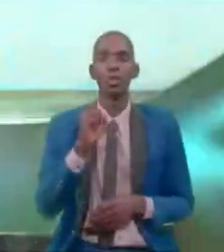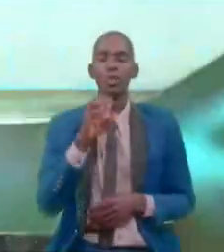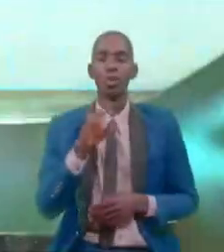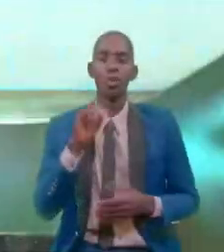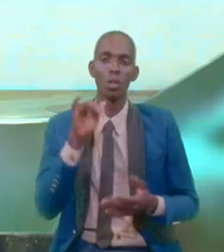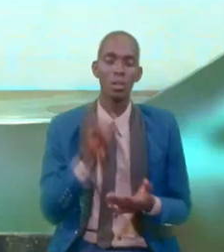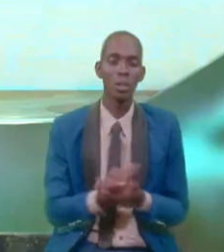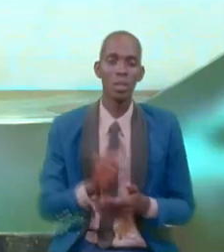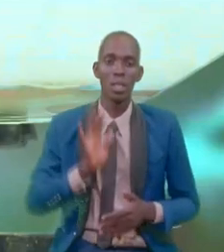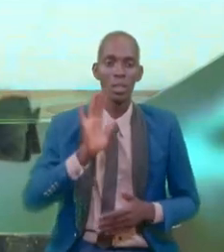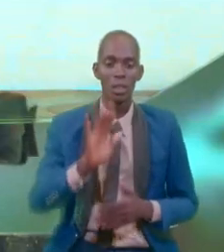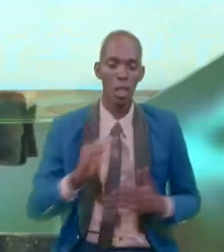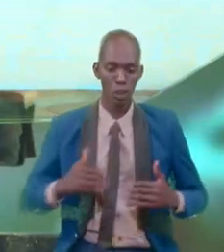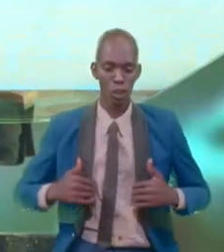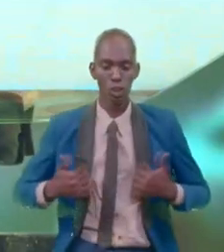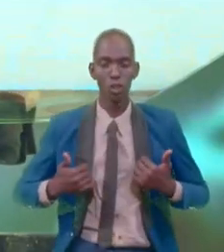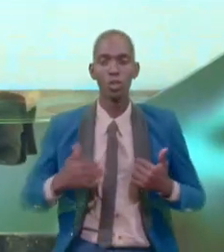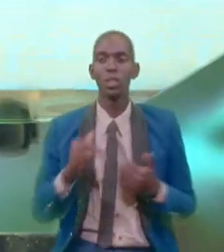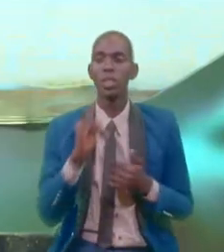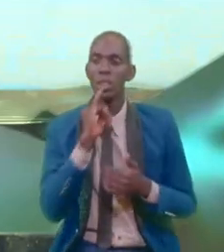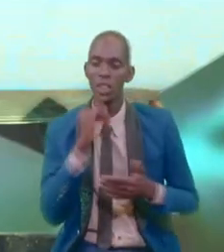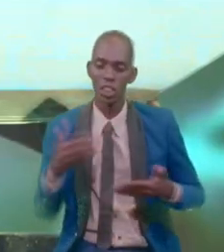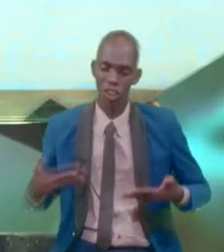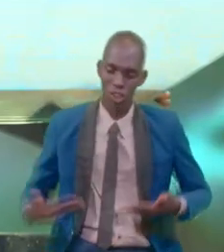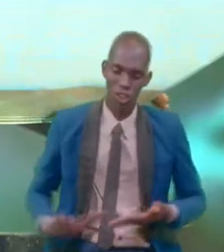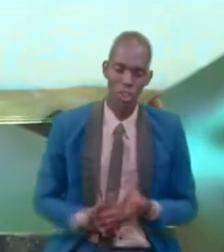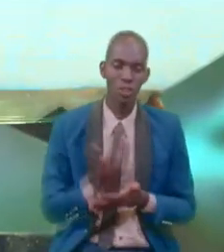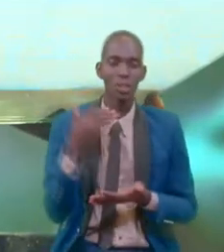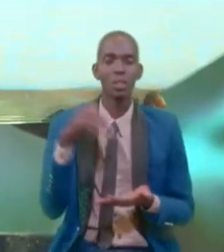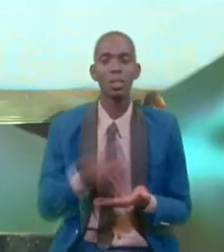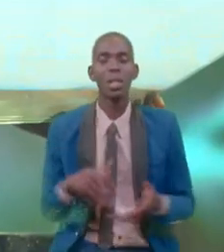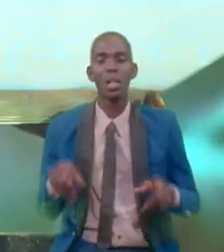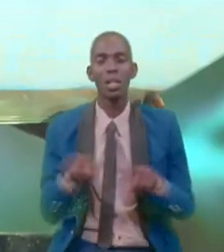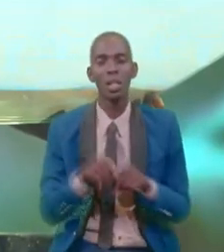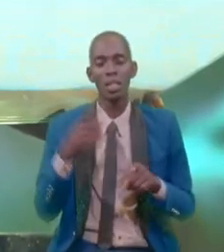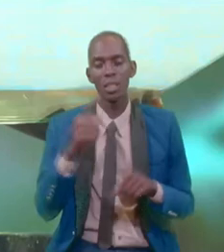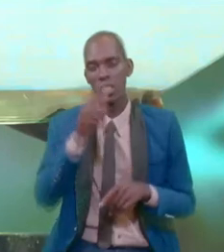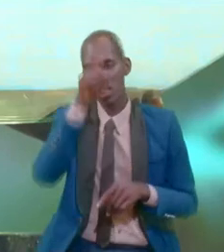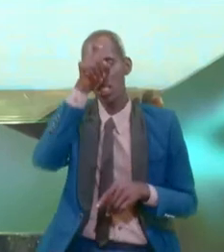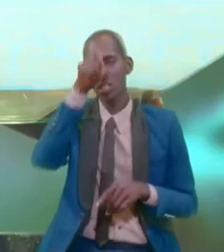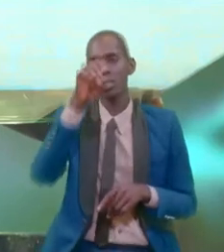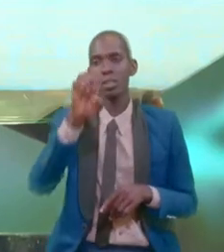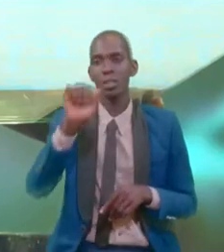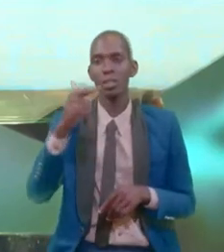qui te fait rajeunir comme l'aigle.